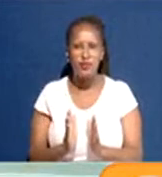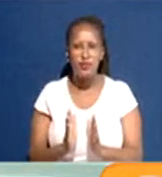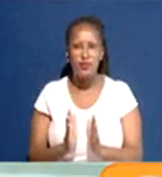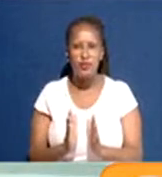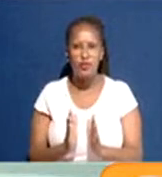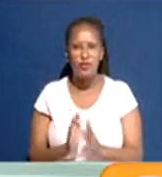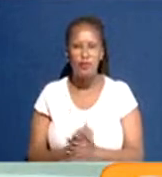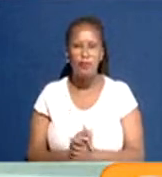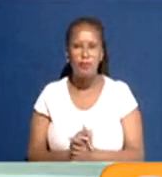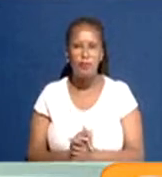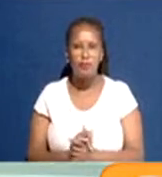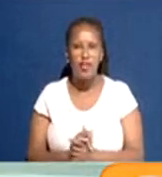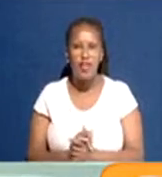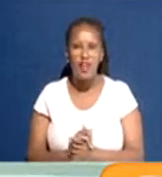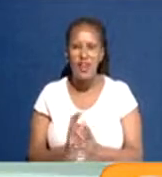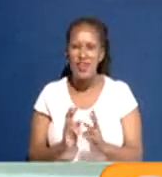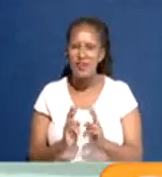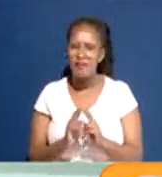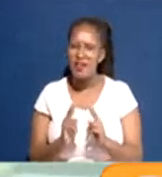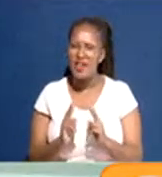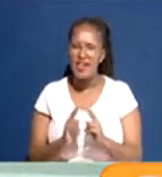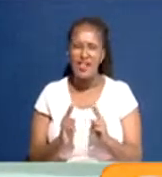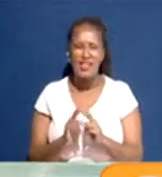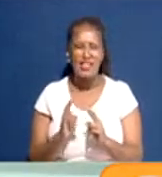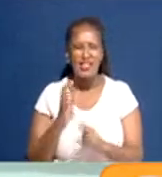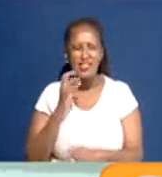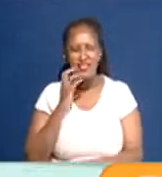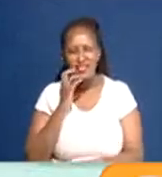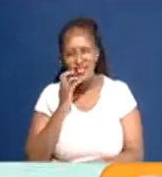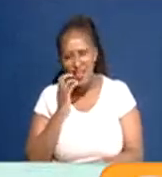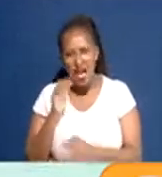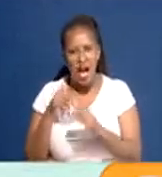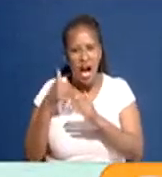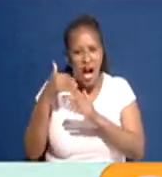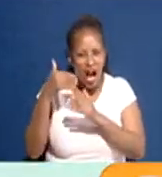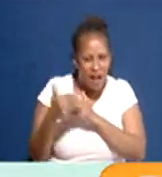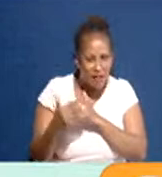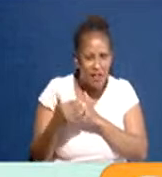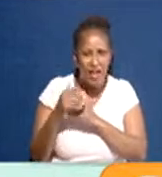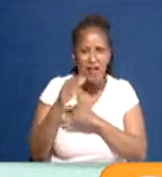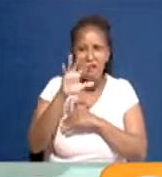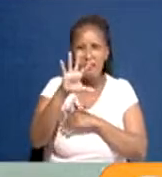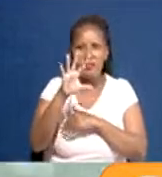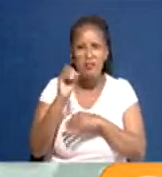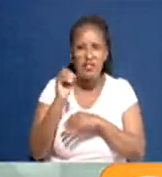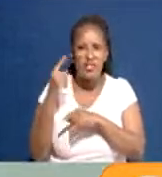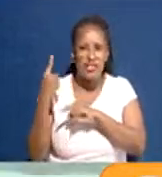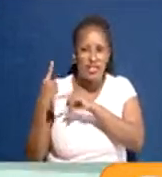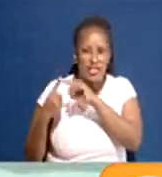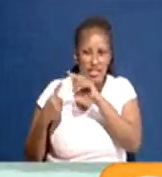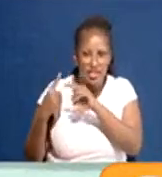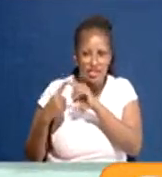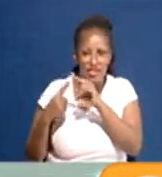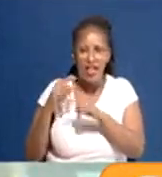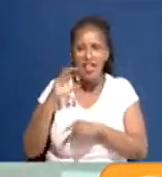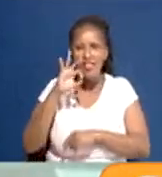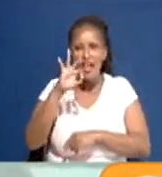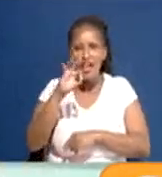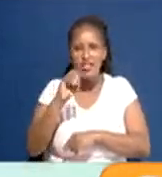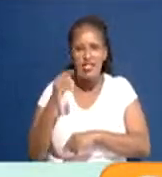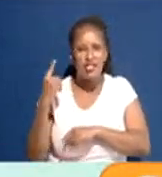ni jambo la kusikitisha sana, kwamba baada ya miaka 50, miaka 40,